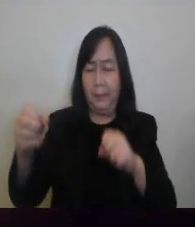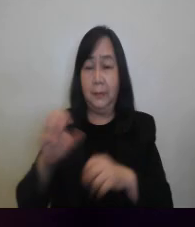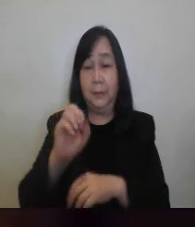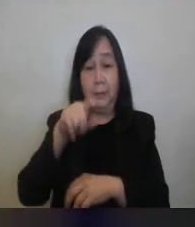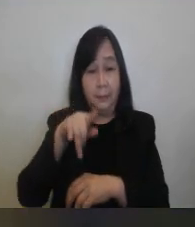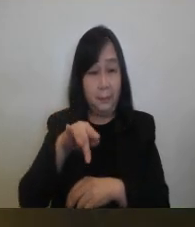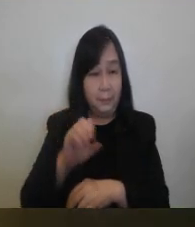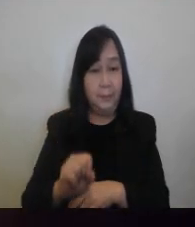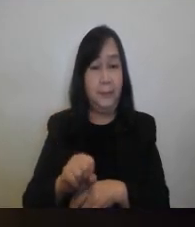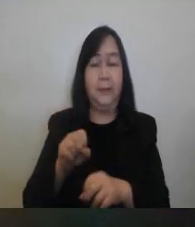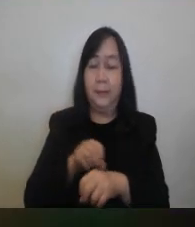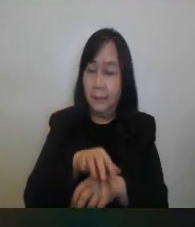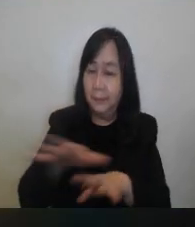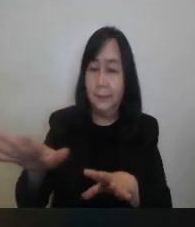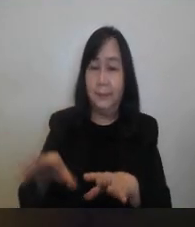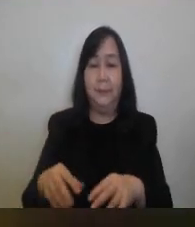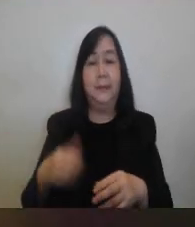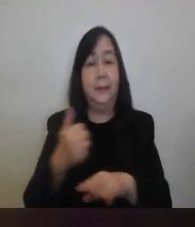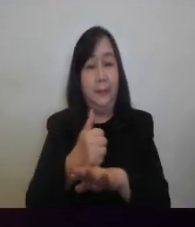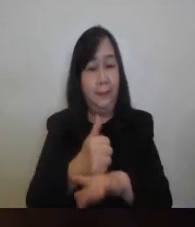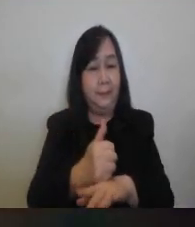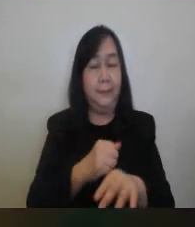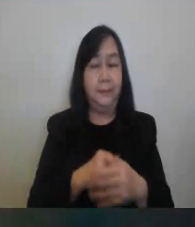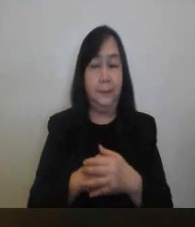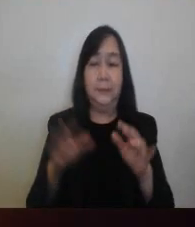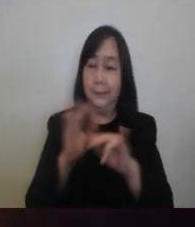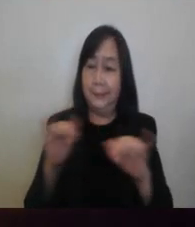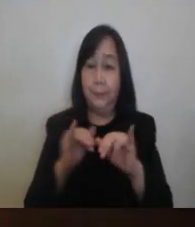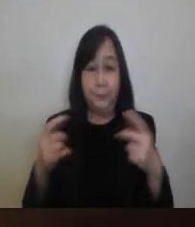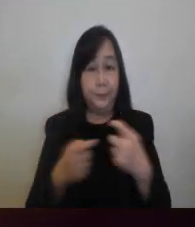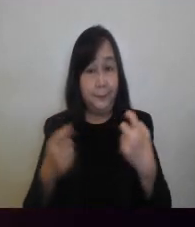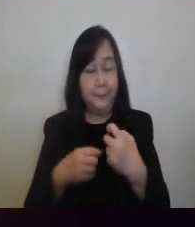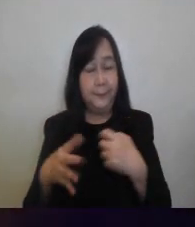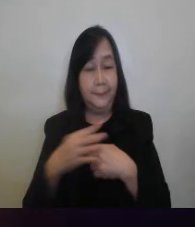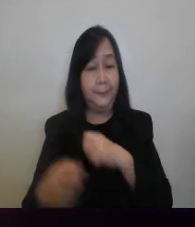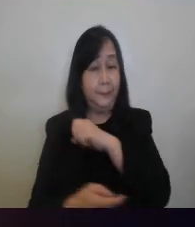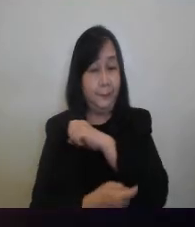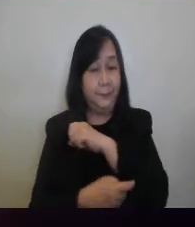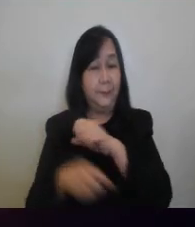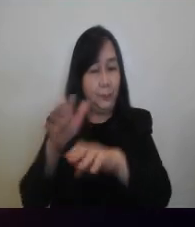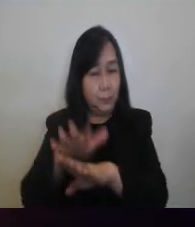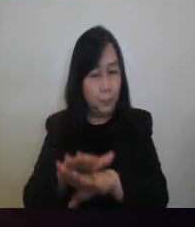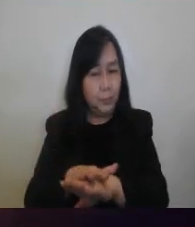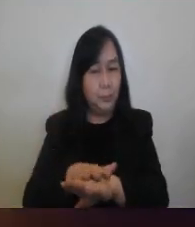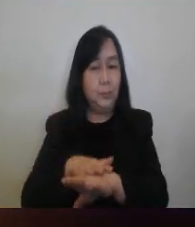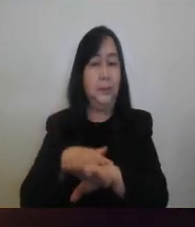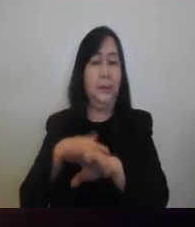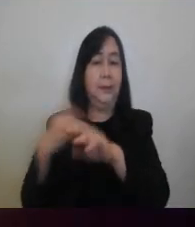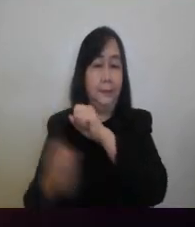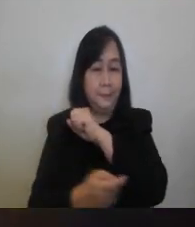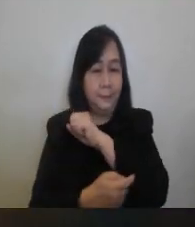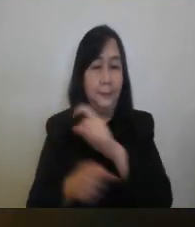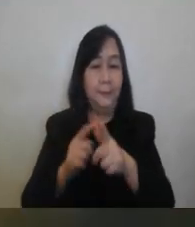ng spores na makakahawa sa iba pang langgam. Ganyan din ang kasalanan at tukso. Dahan-dahan tayong